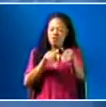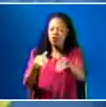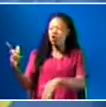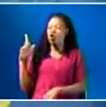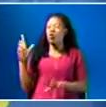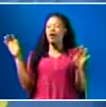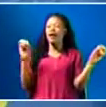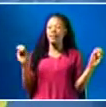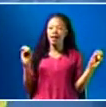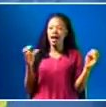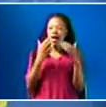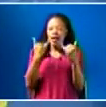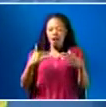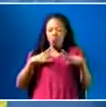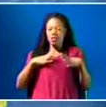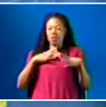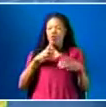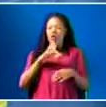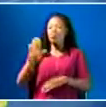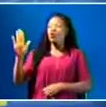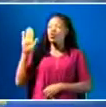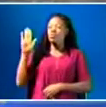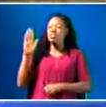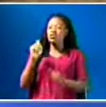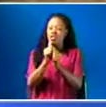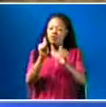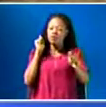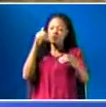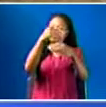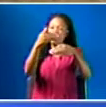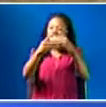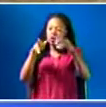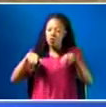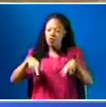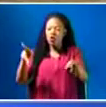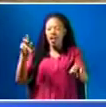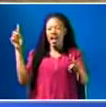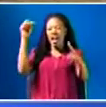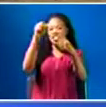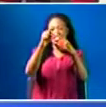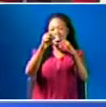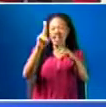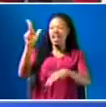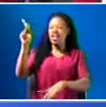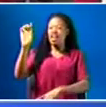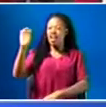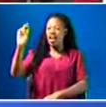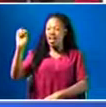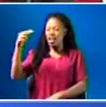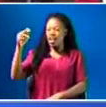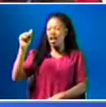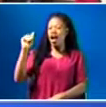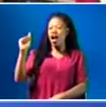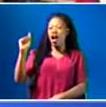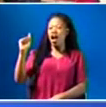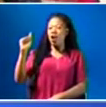fidia. Wakazi hao sasa wameapa kupinga ujenzi wa barabara hiyo hadi almashauri ya barabara kuu nchini Kenha itakapofanya utathmini